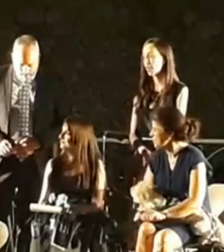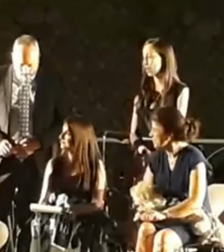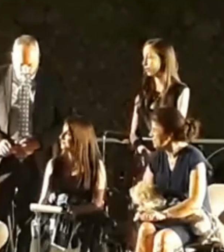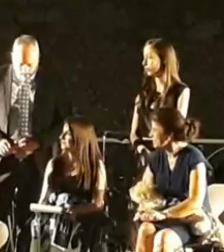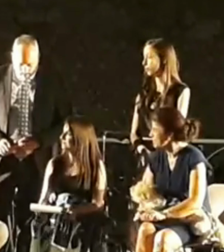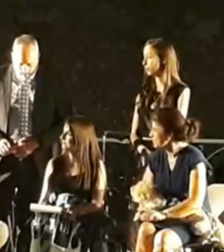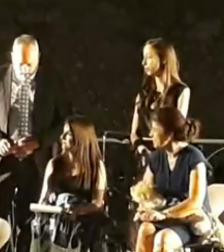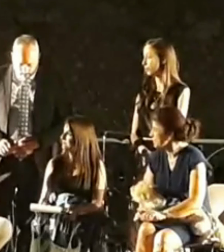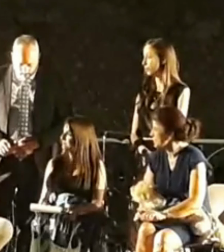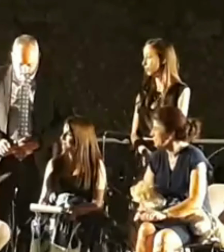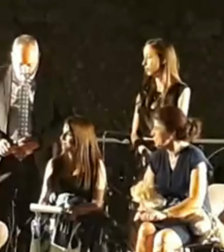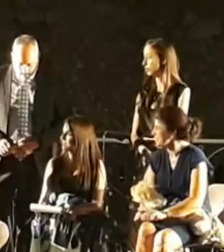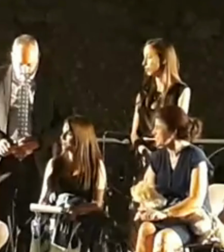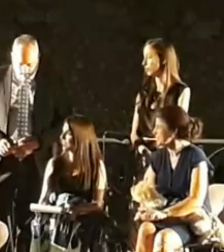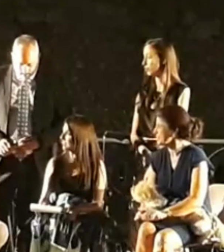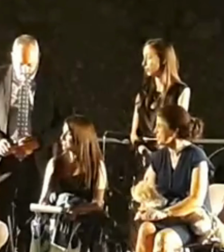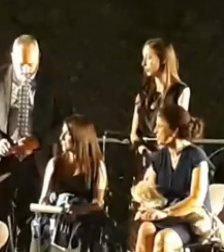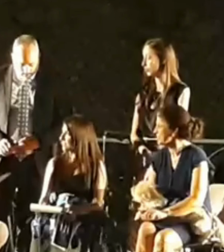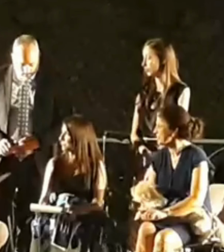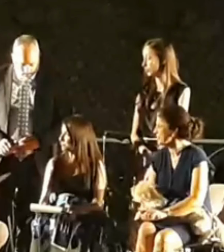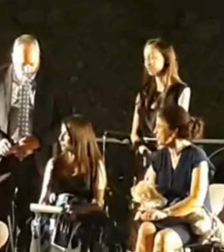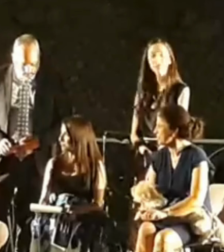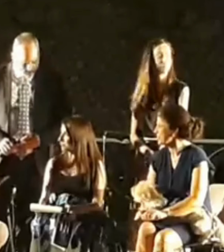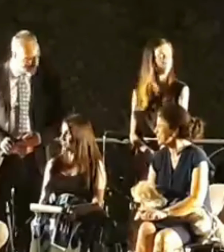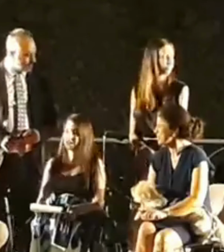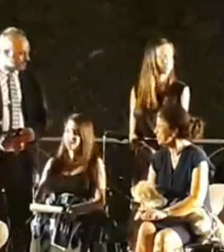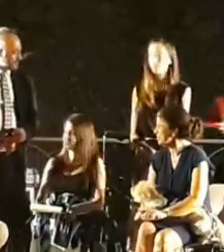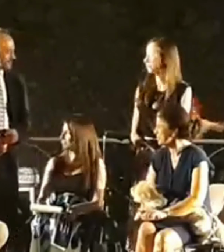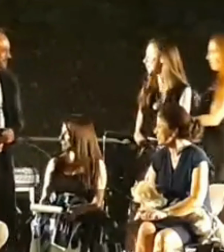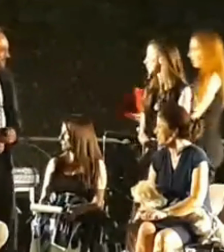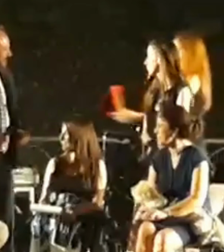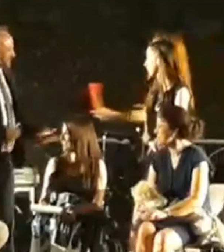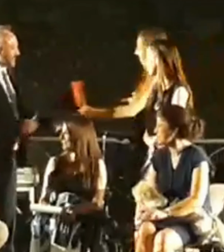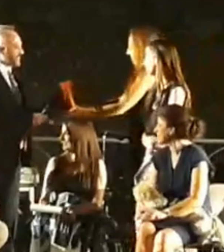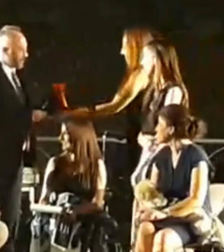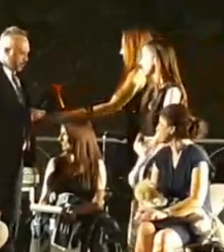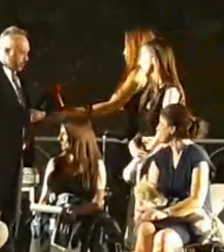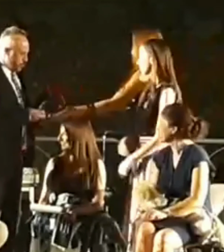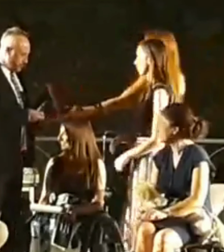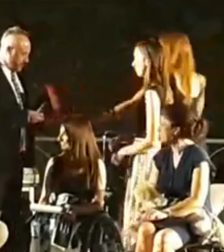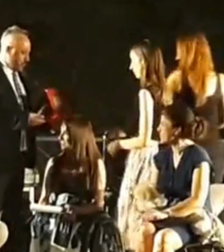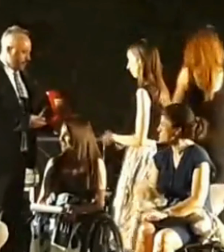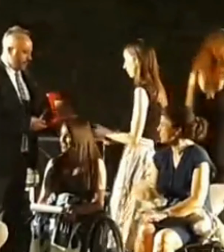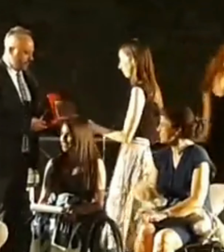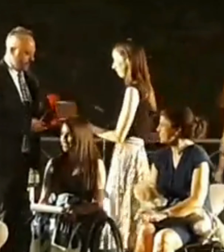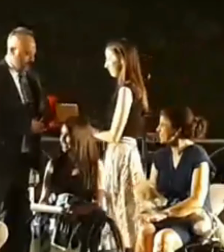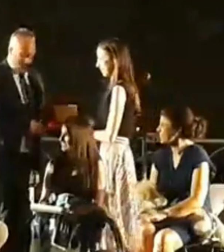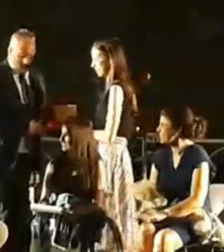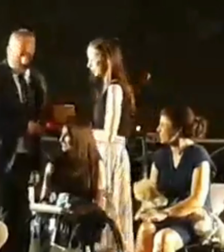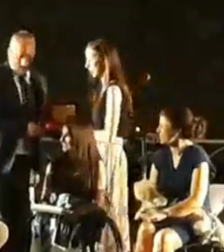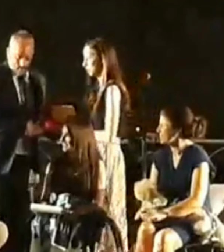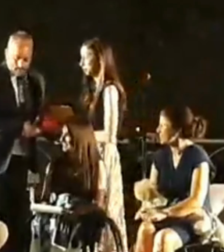cantiamo veramente con felicità e con orgoglio. Dà una carica tremenda. Sì, è molto... ci ha messo